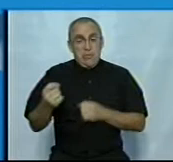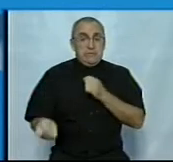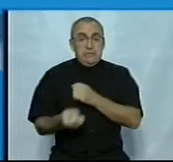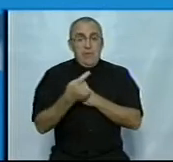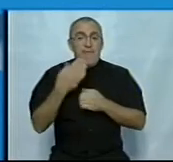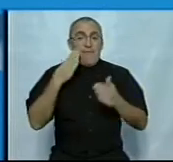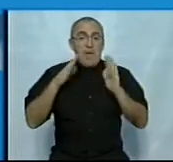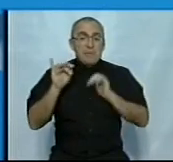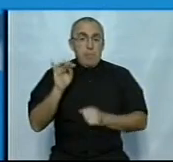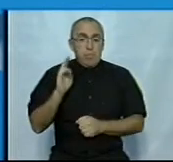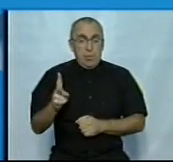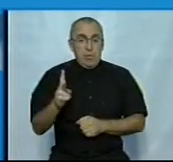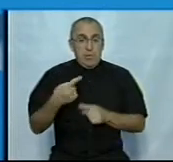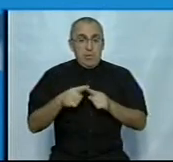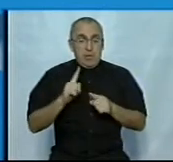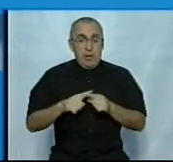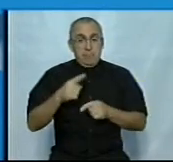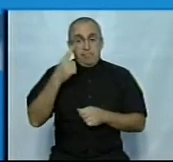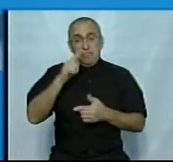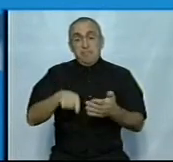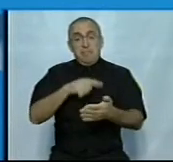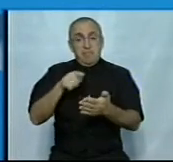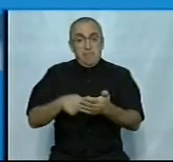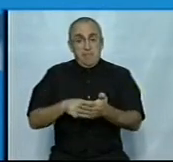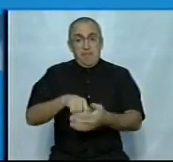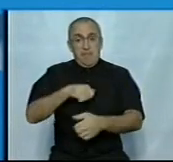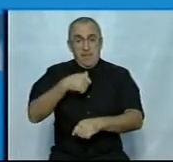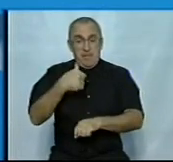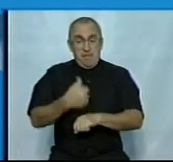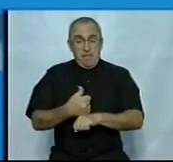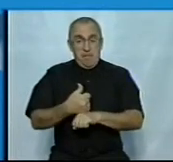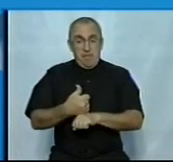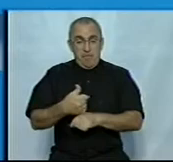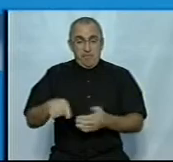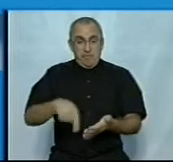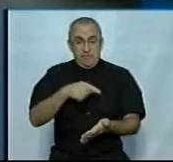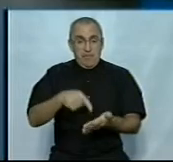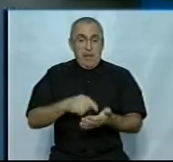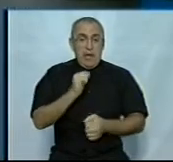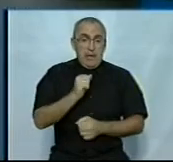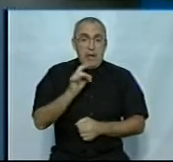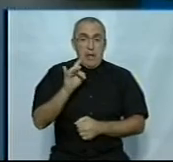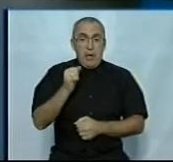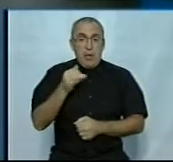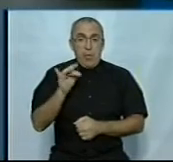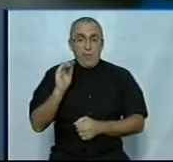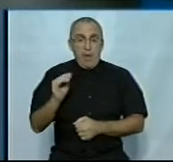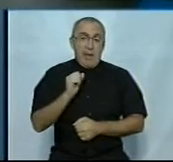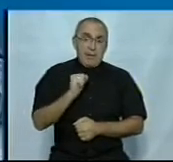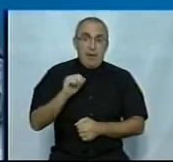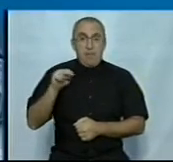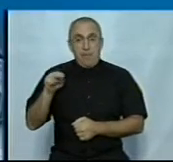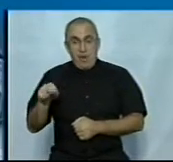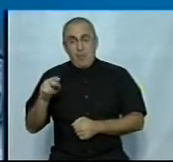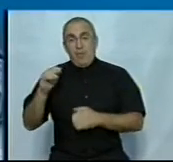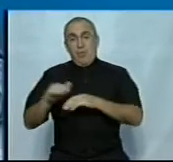на Фейсбуці. Саме час задати питання міському голові Кропивницькому Андрію Ройковичу. Добрий вечір, Андрій Павлович. Доброго вечора, Дмитре.